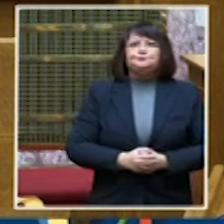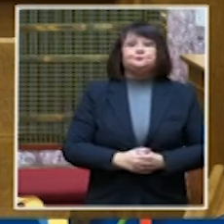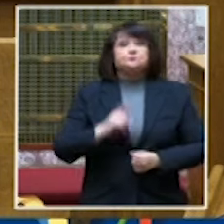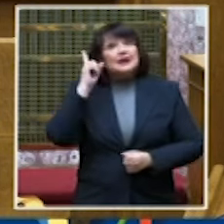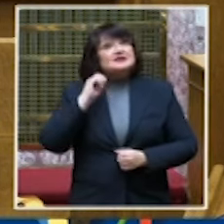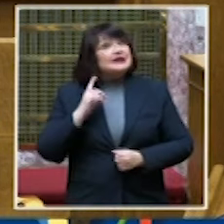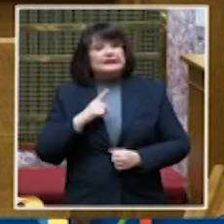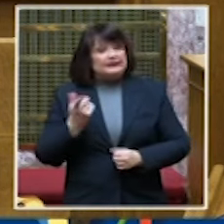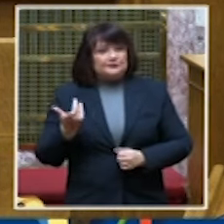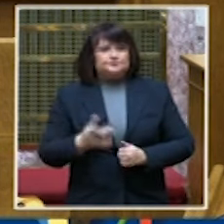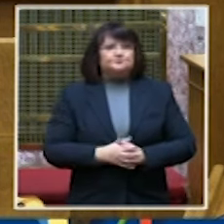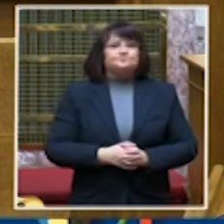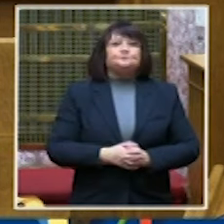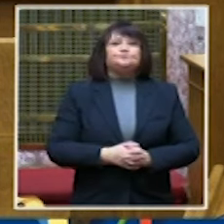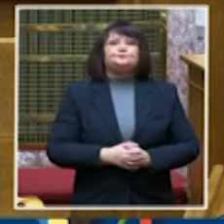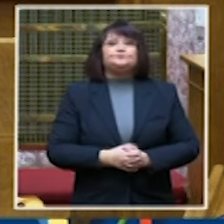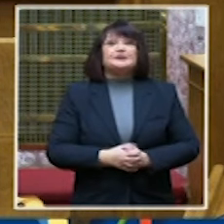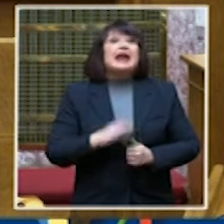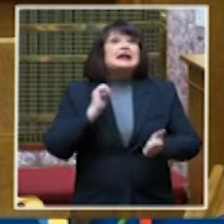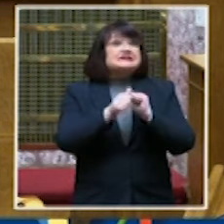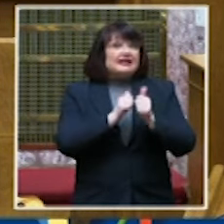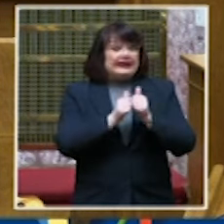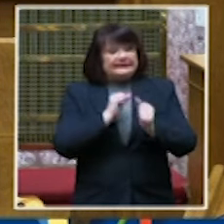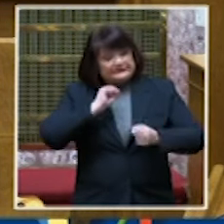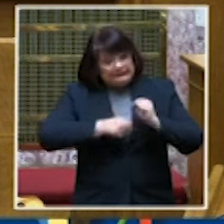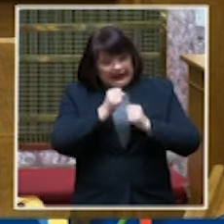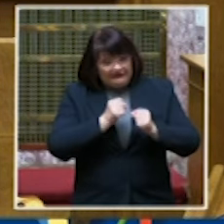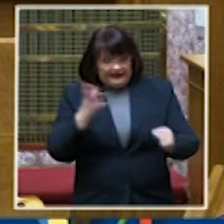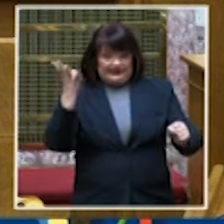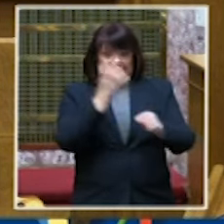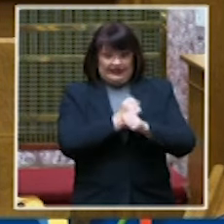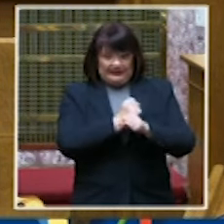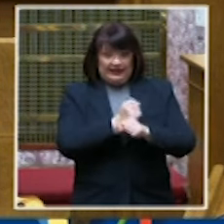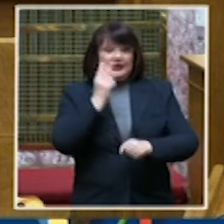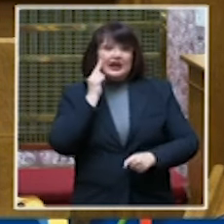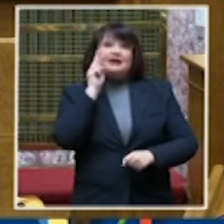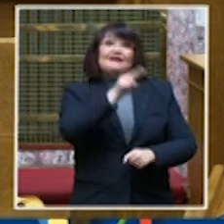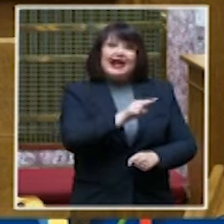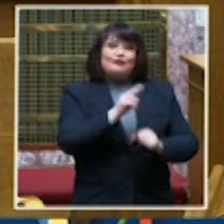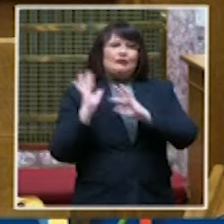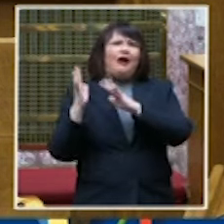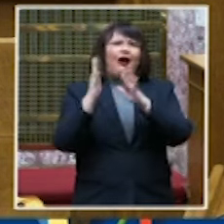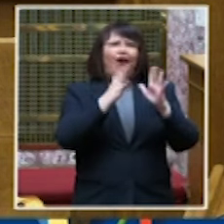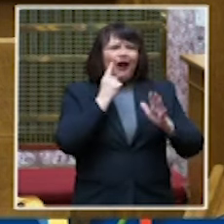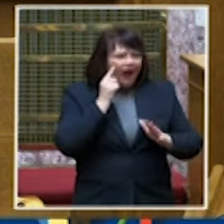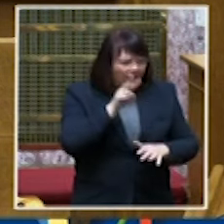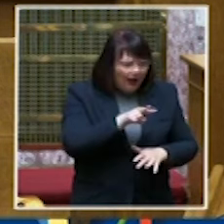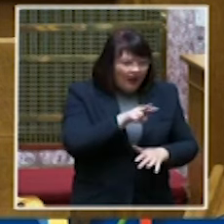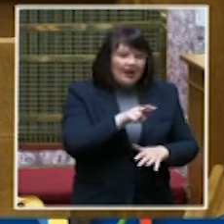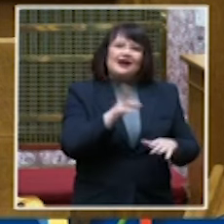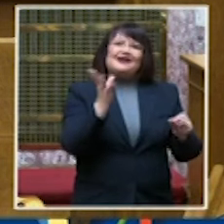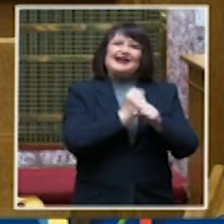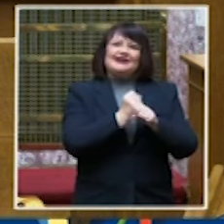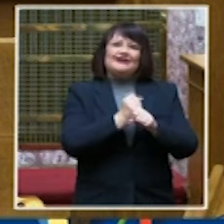Ξέρετε, η διάκριση ενός αθλητή είναι από τη μια αυτό που βλέπουμε και χειροκροτούμε όλοι σε μια